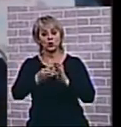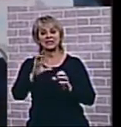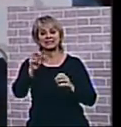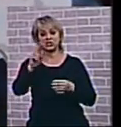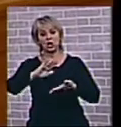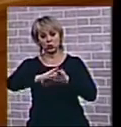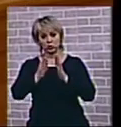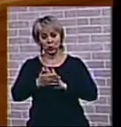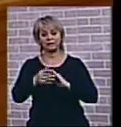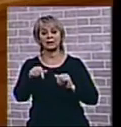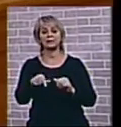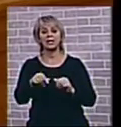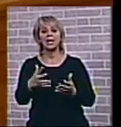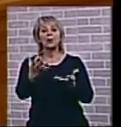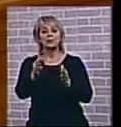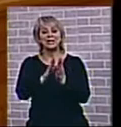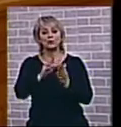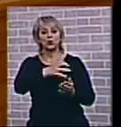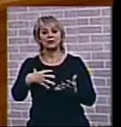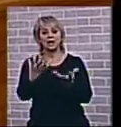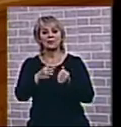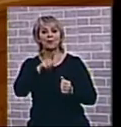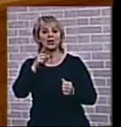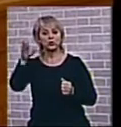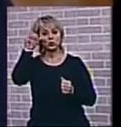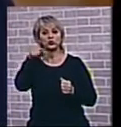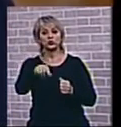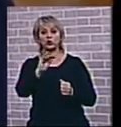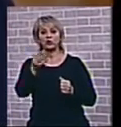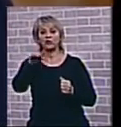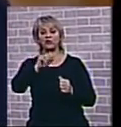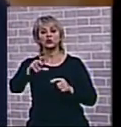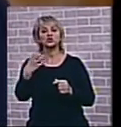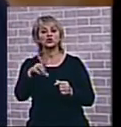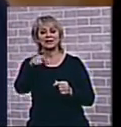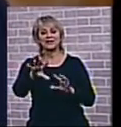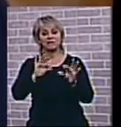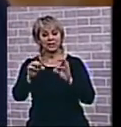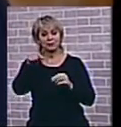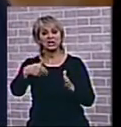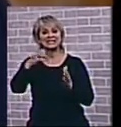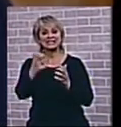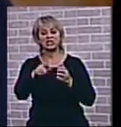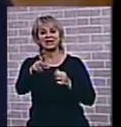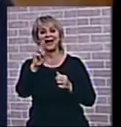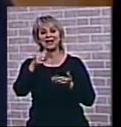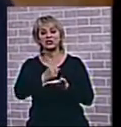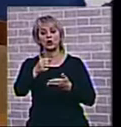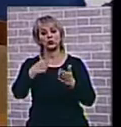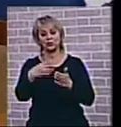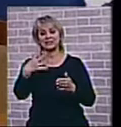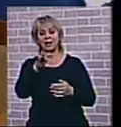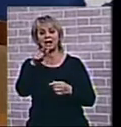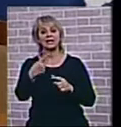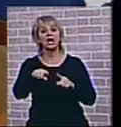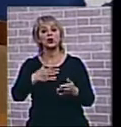социальных условиях. Премию губернатора получат и молодые ученые ЮФУ. Сотни лучших выбрали среди кандидатов до 40 лет,